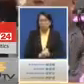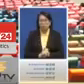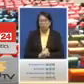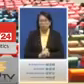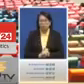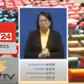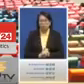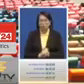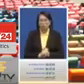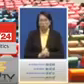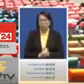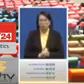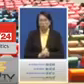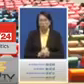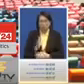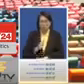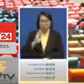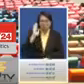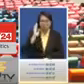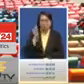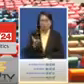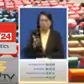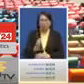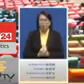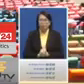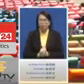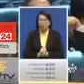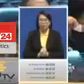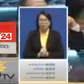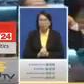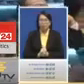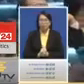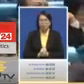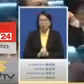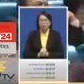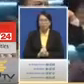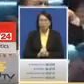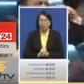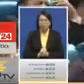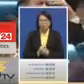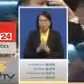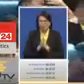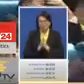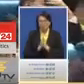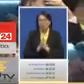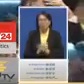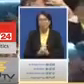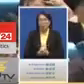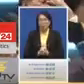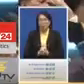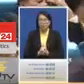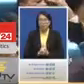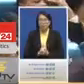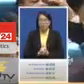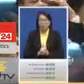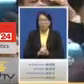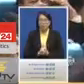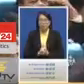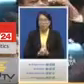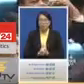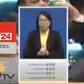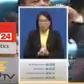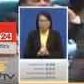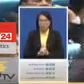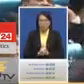ะประท้วงแล้วครับคงประท้วงผม เรียนท่านประธานสภาที่เคารพดิฉันกรณิตงามสกุลรัตนาสมาชิกสภ